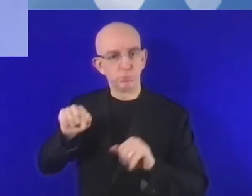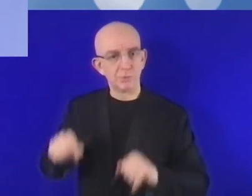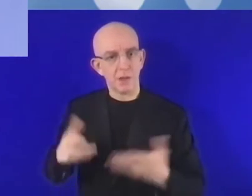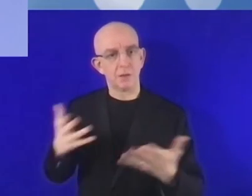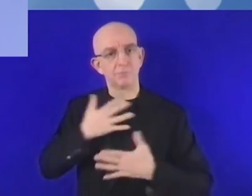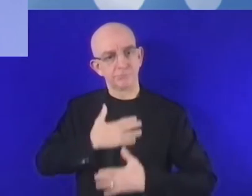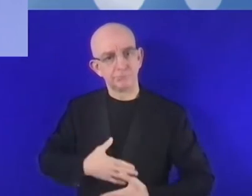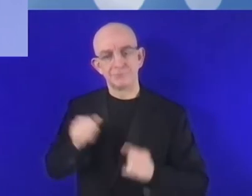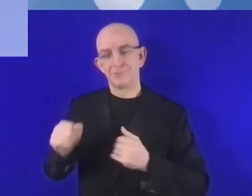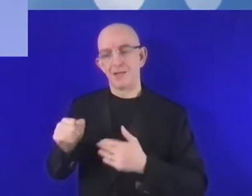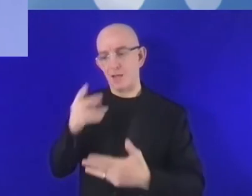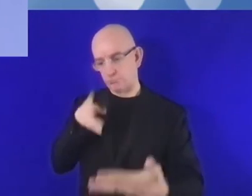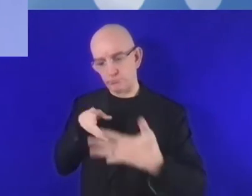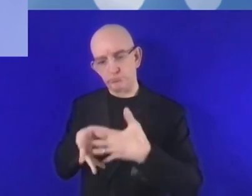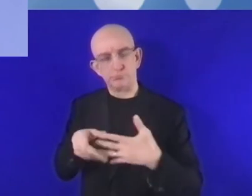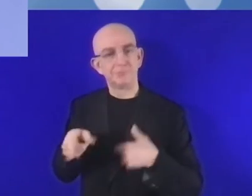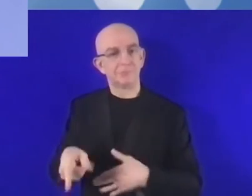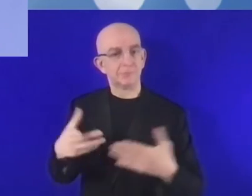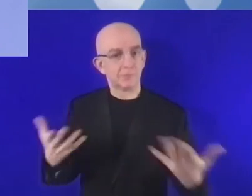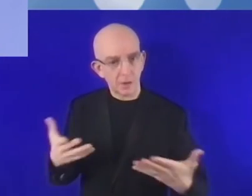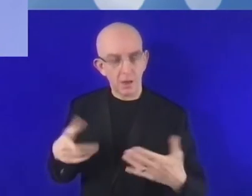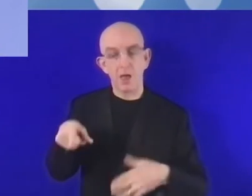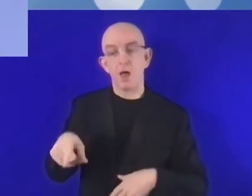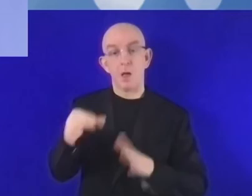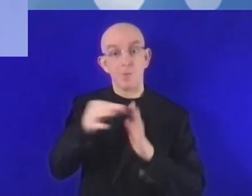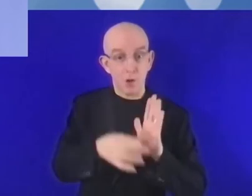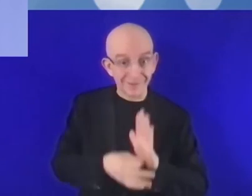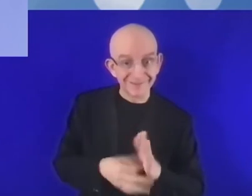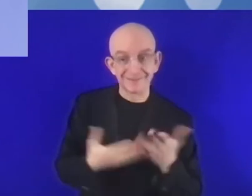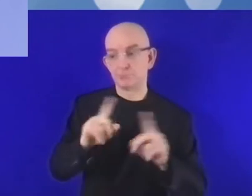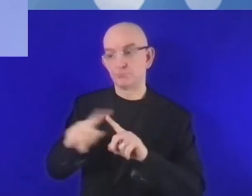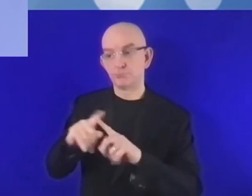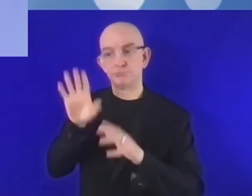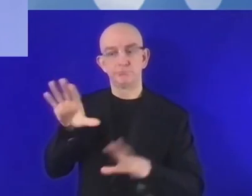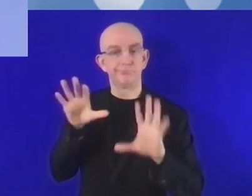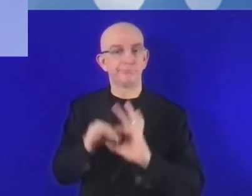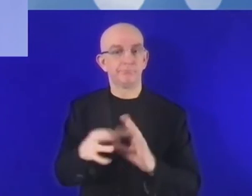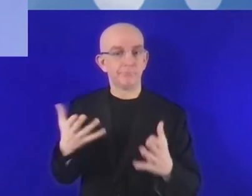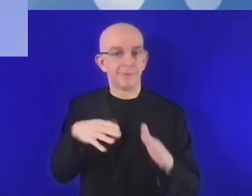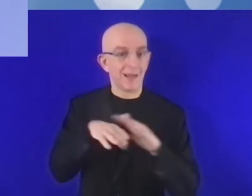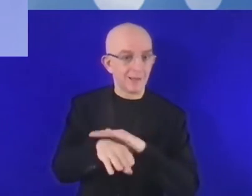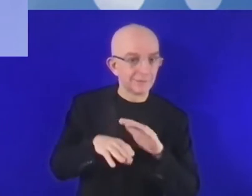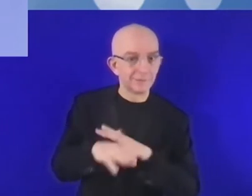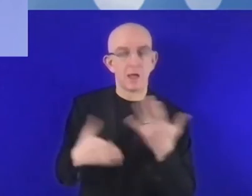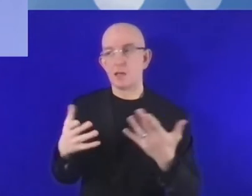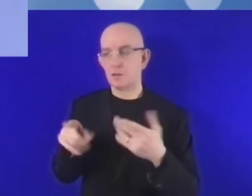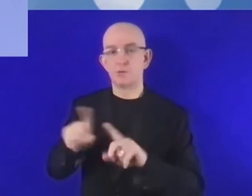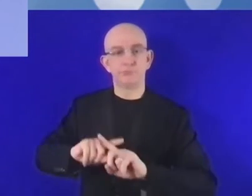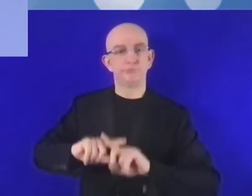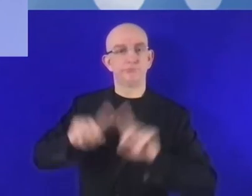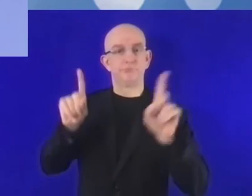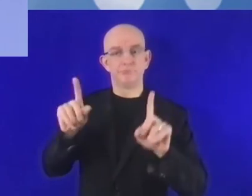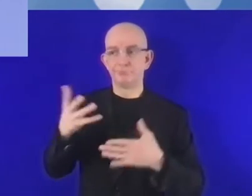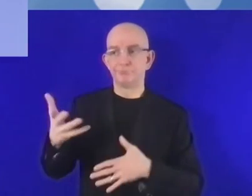хранения данных в духе прозрачности. Следует также образовать политику по доступу к данным,